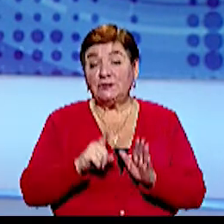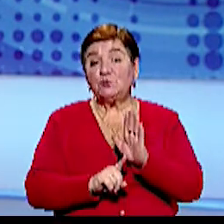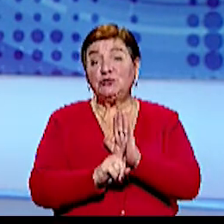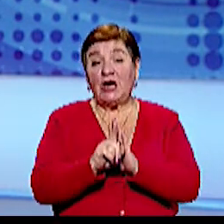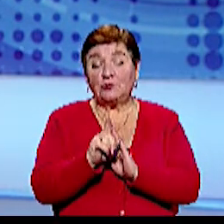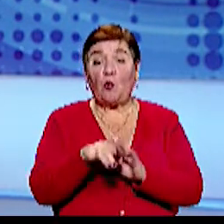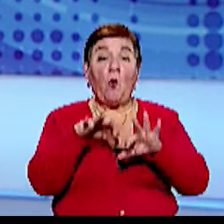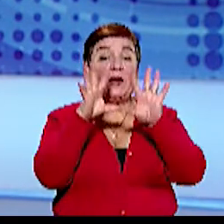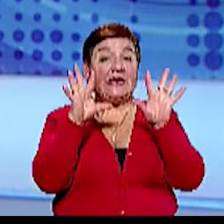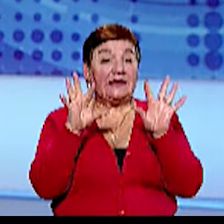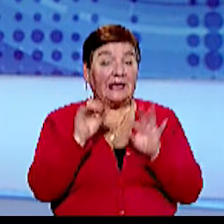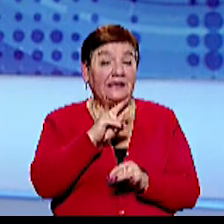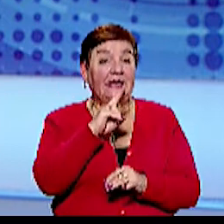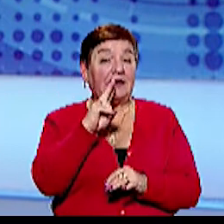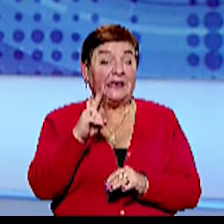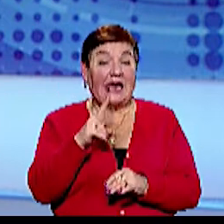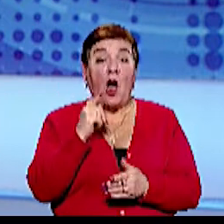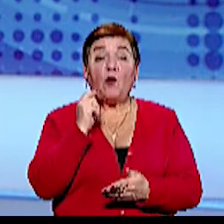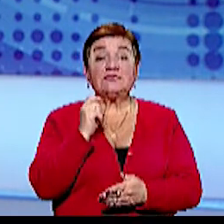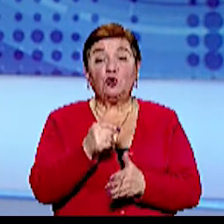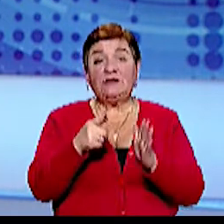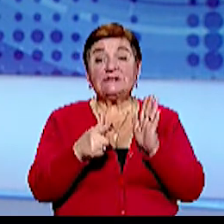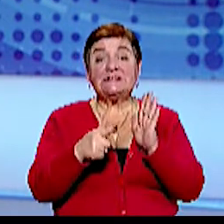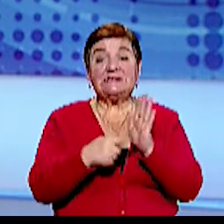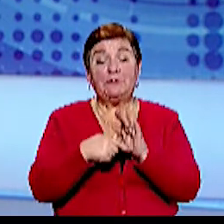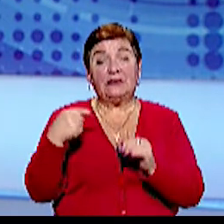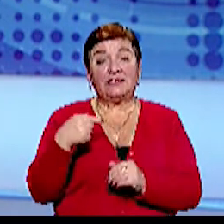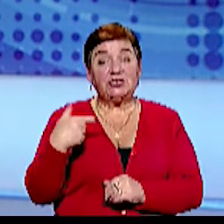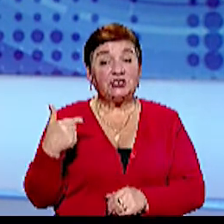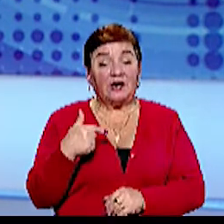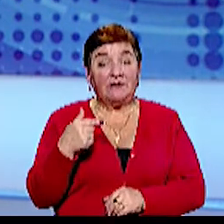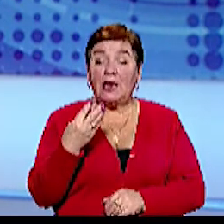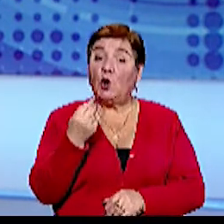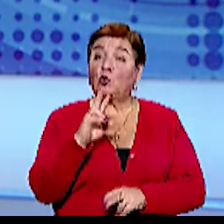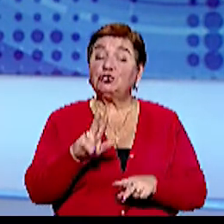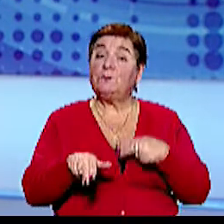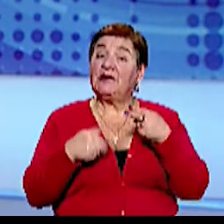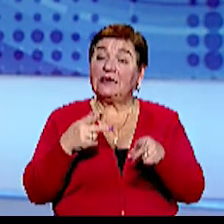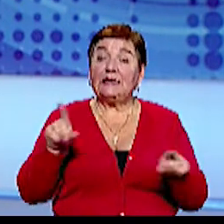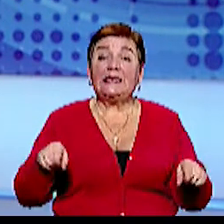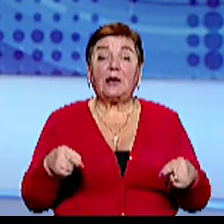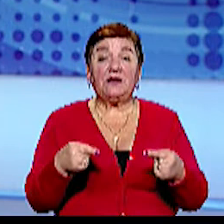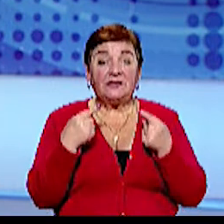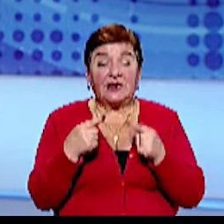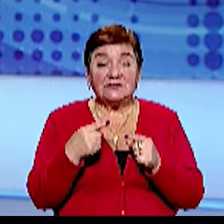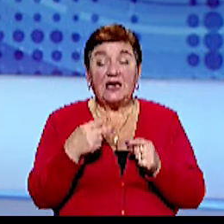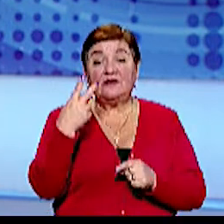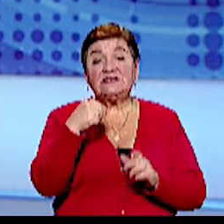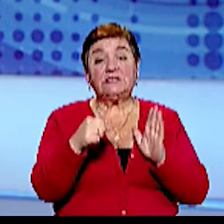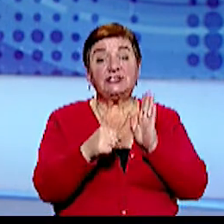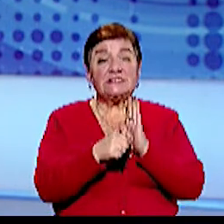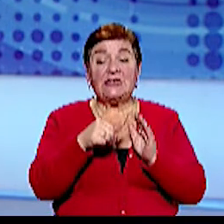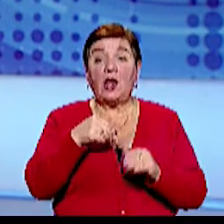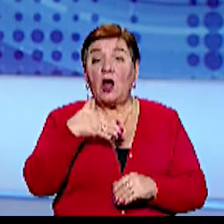зробив оригінал, який придбали на аукціоні за 7 тисяч гривень. Гроші передали на реабілітацію 26-річної